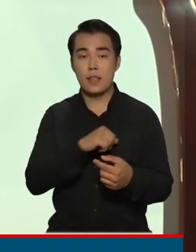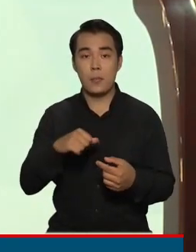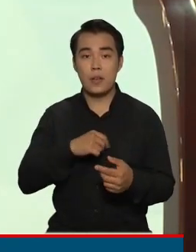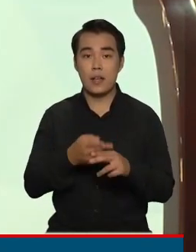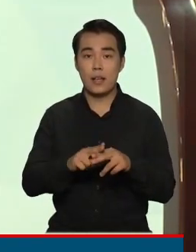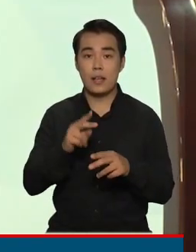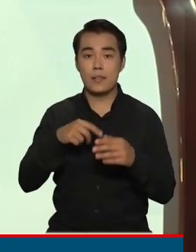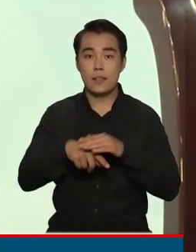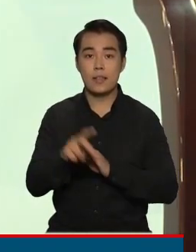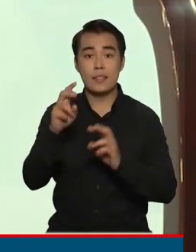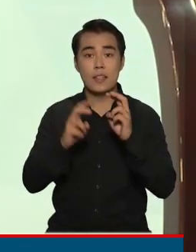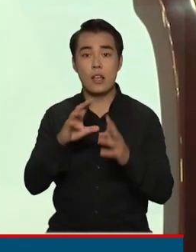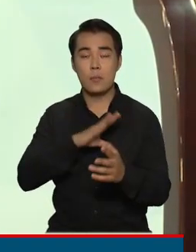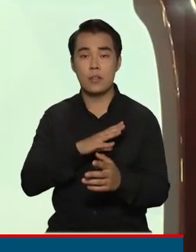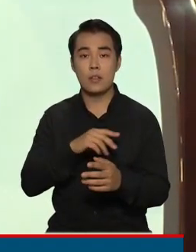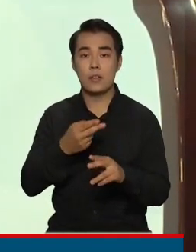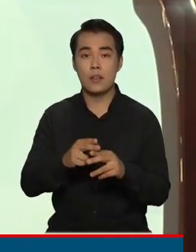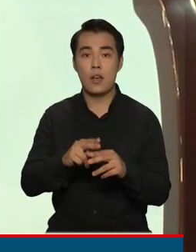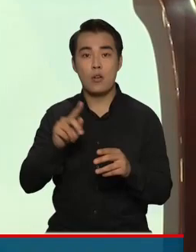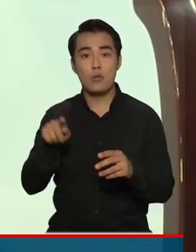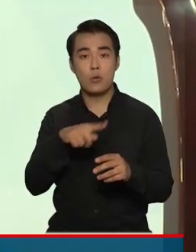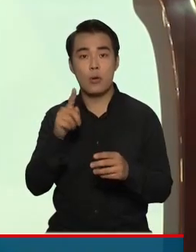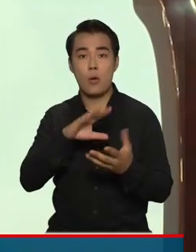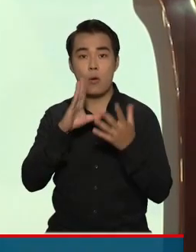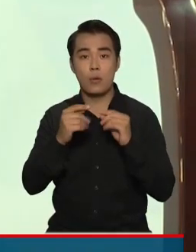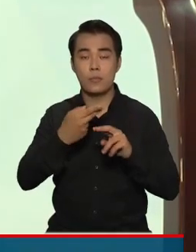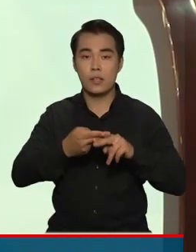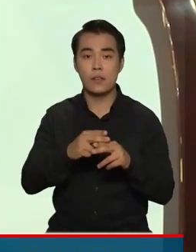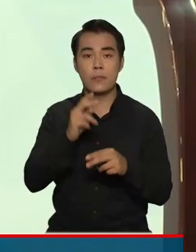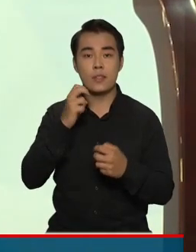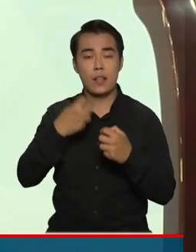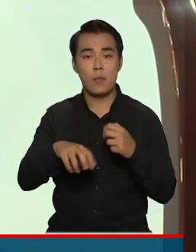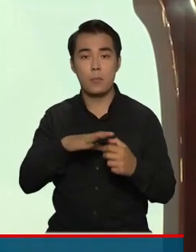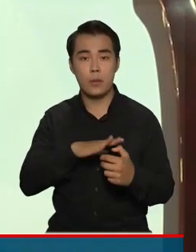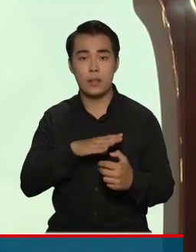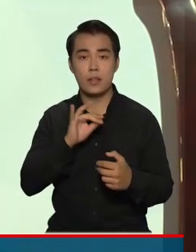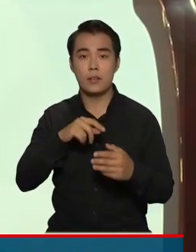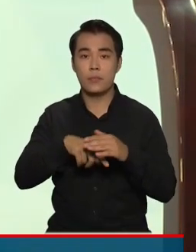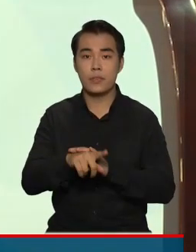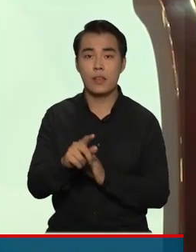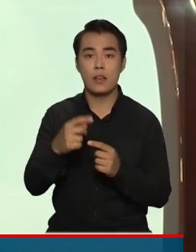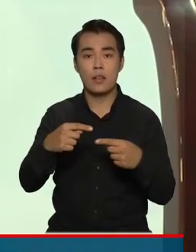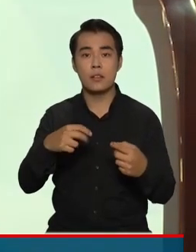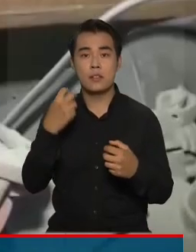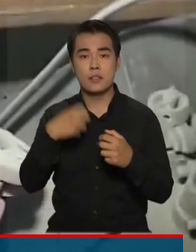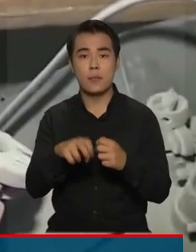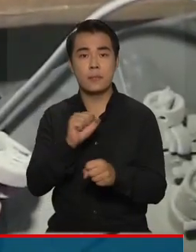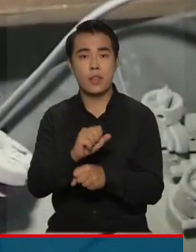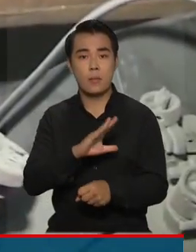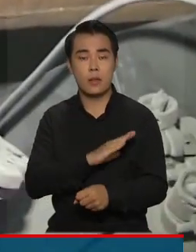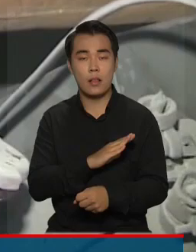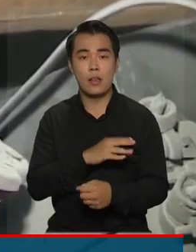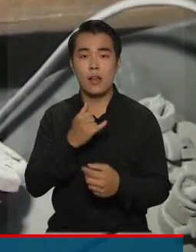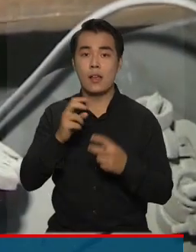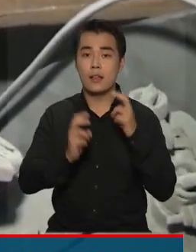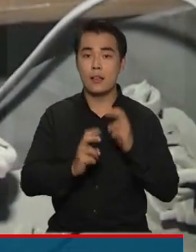конвейера. Видно было, что ролики, они местами деформированы, местами заштыбованы и заклинившиеся.